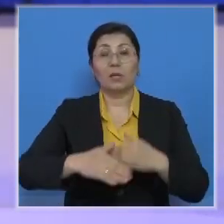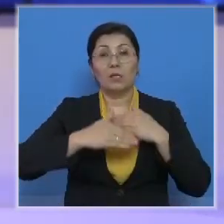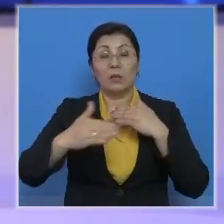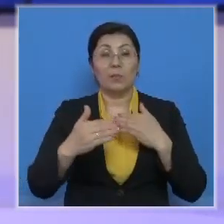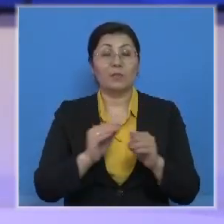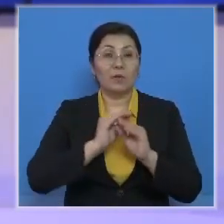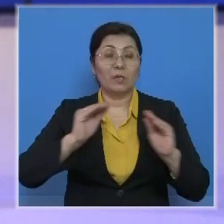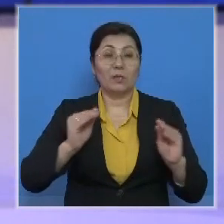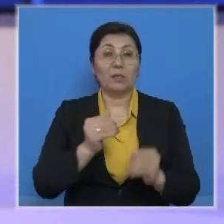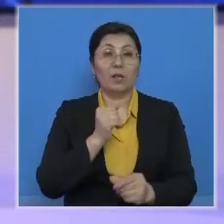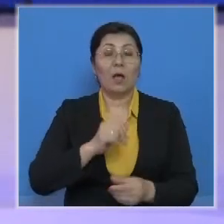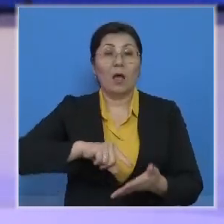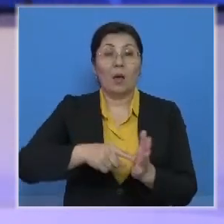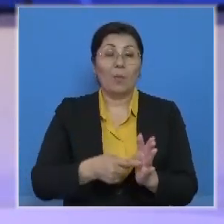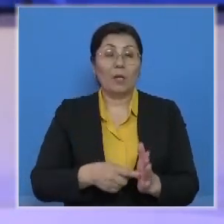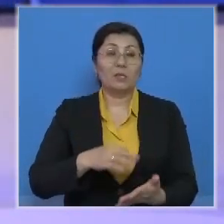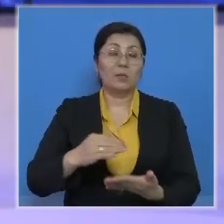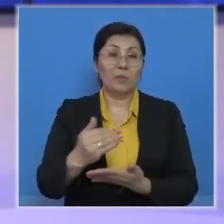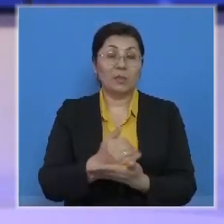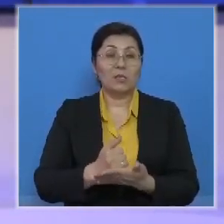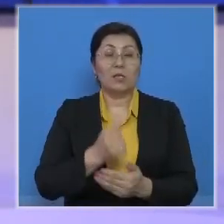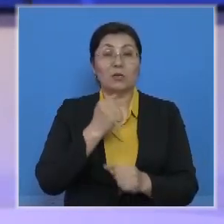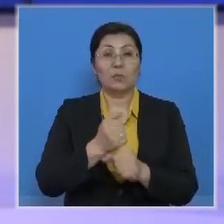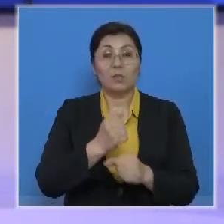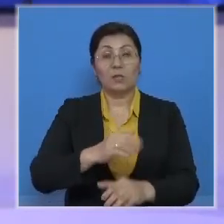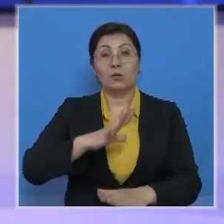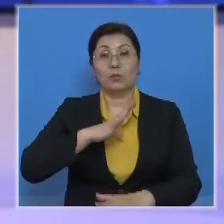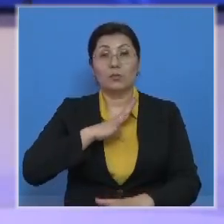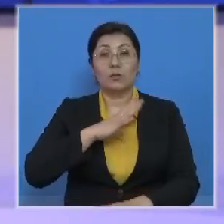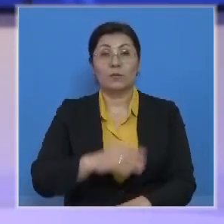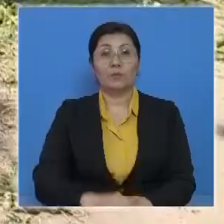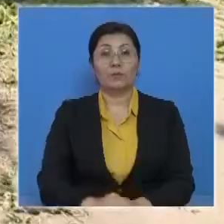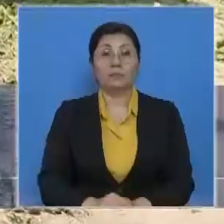қалпына келтіру мақсатында жауаптылар санитарлық тазалық жұмыстарын жүргізіп жатыр.